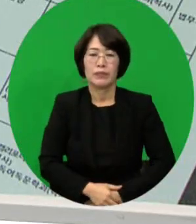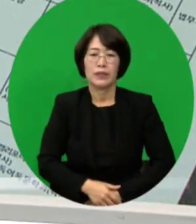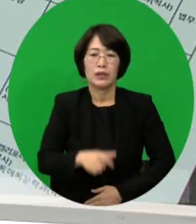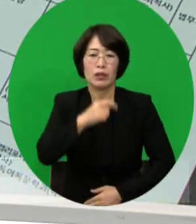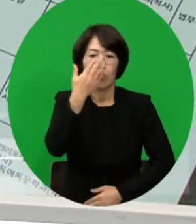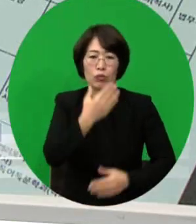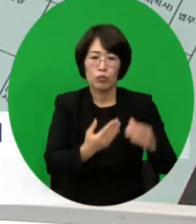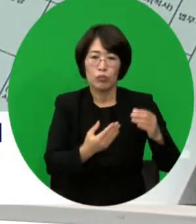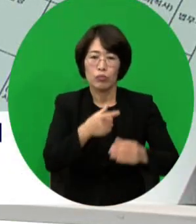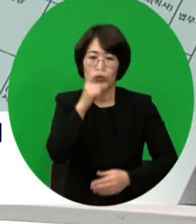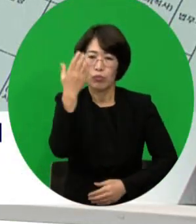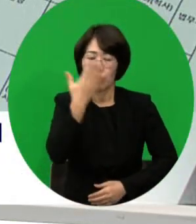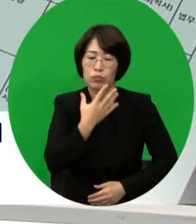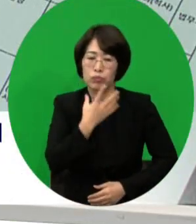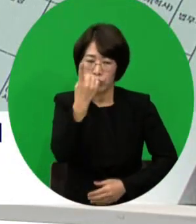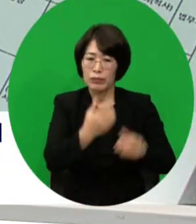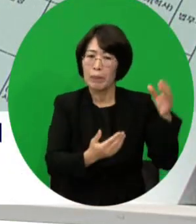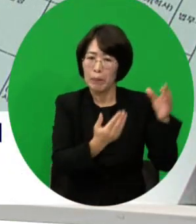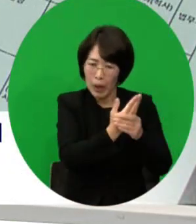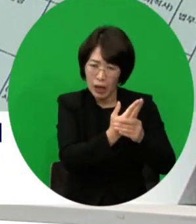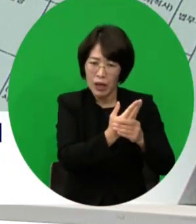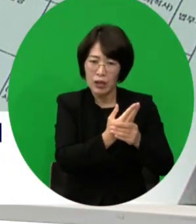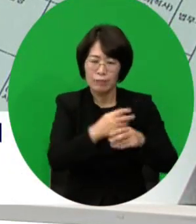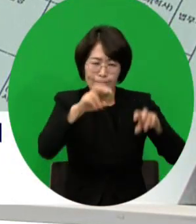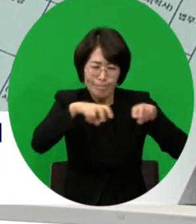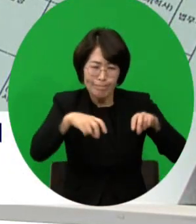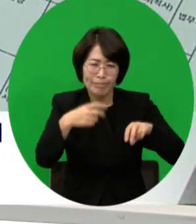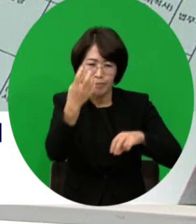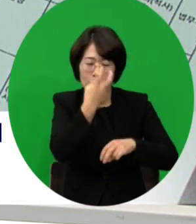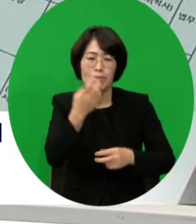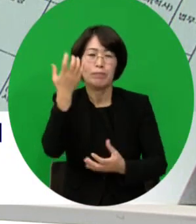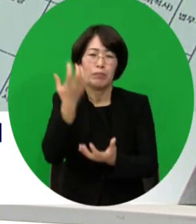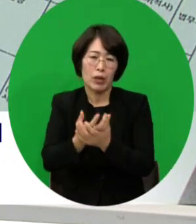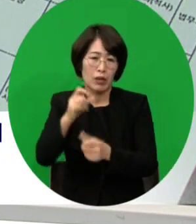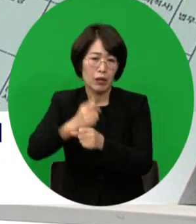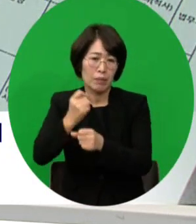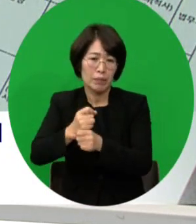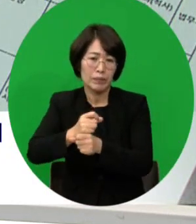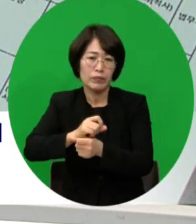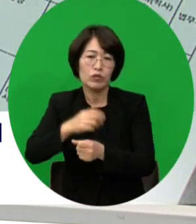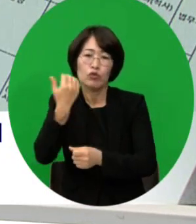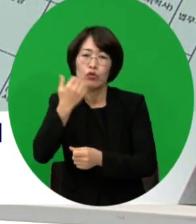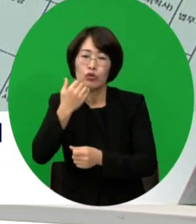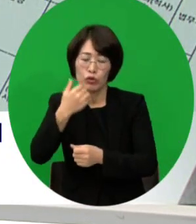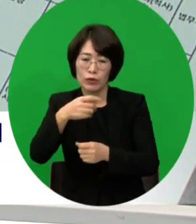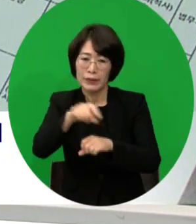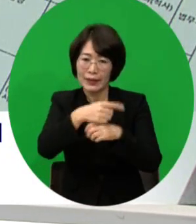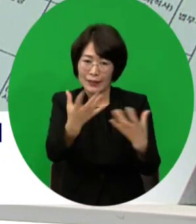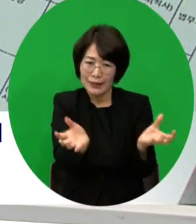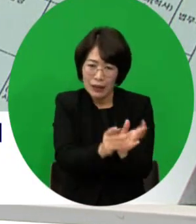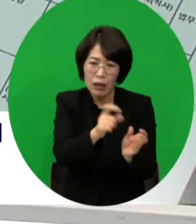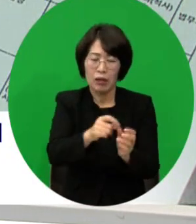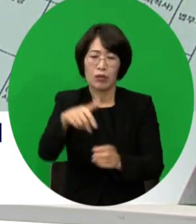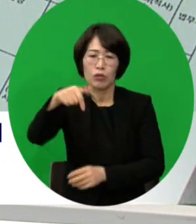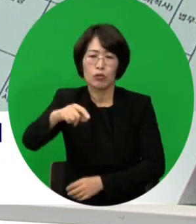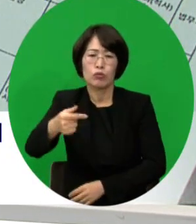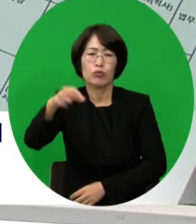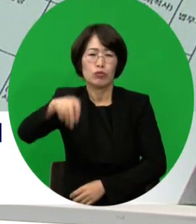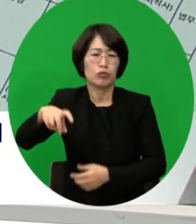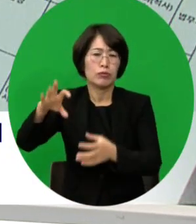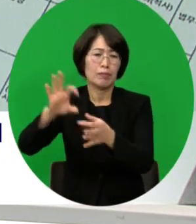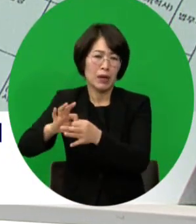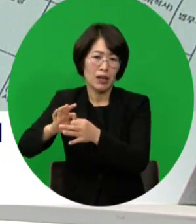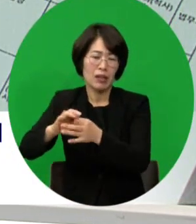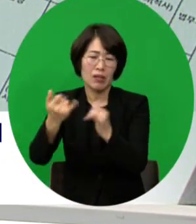여순 사건 진상조사 보고서 작성을 주도할 기획단에 구 인사들이 상당수 포함된 것을 두고 지역 사회 반발이